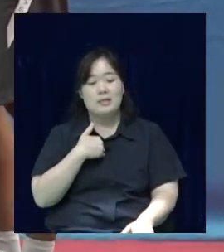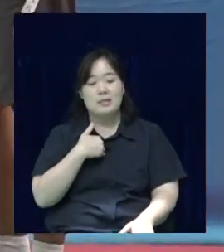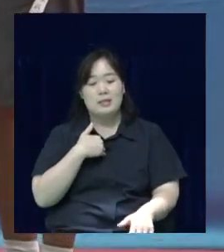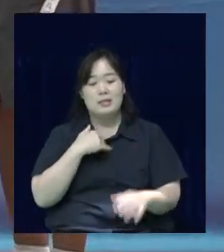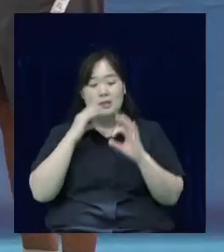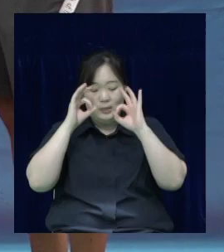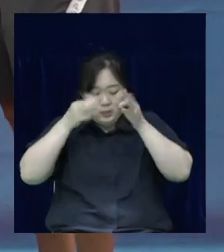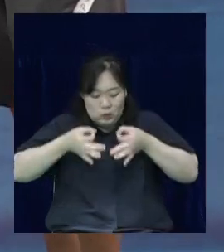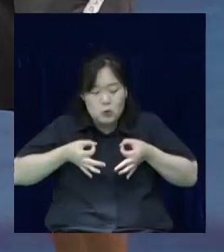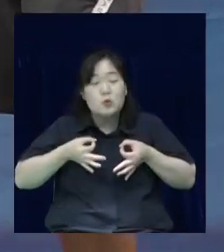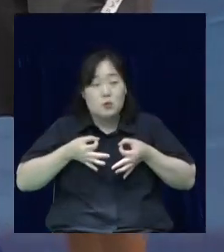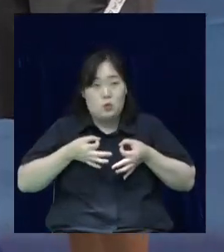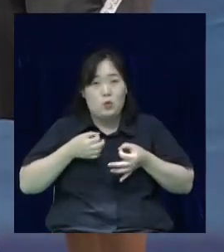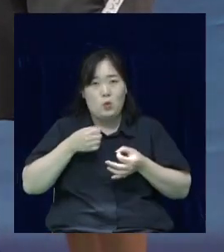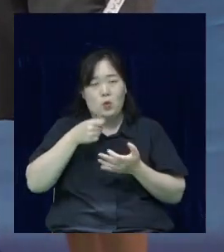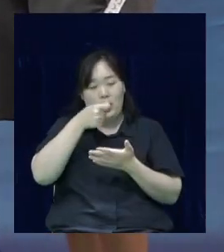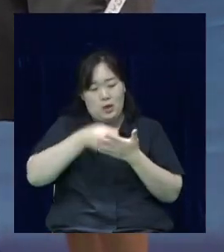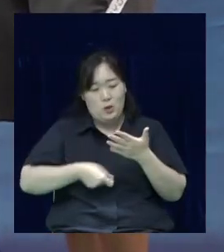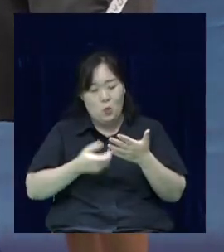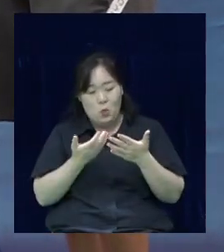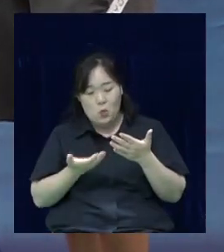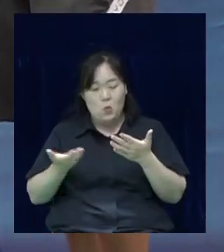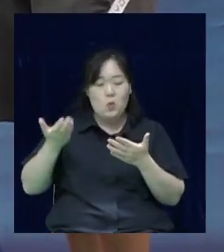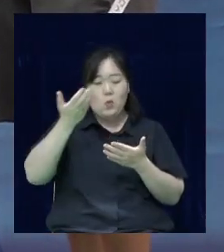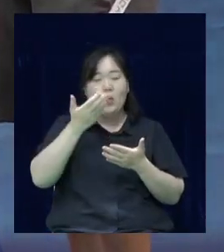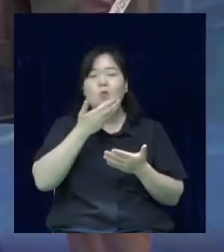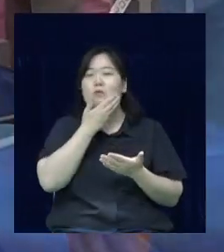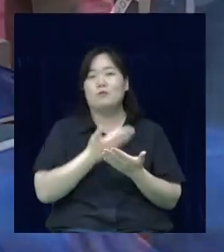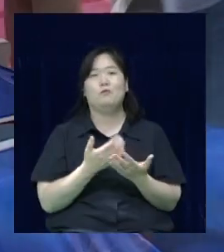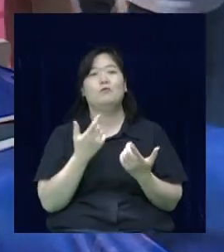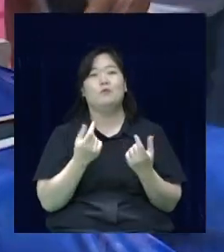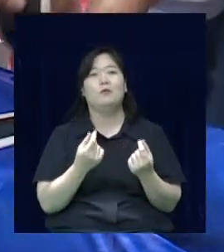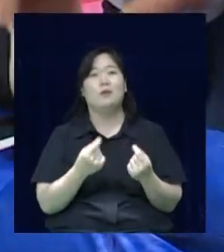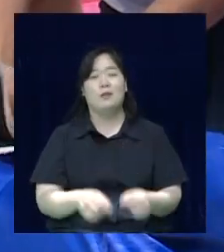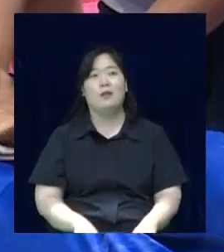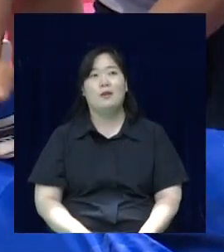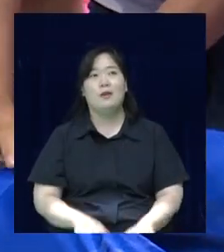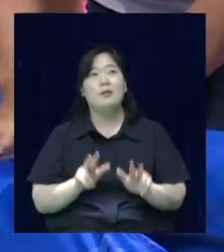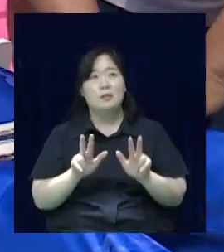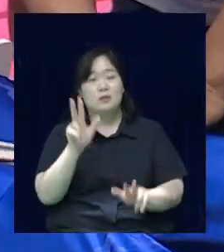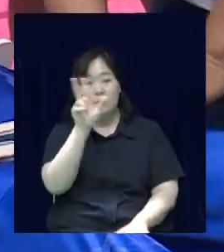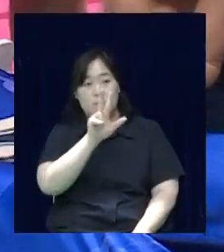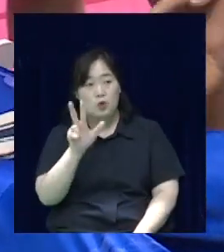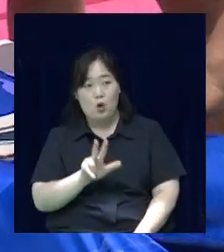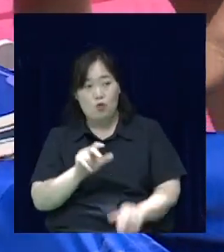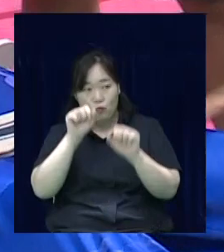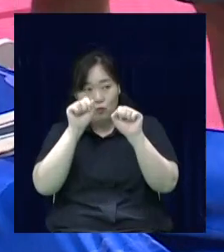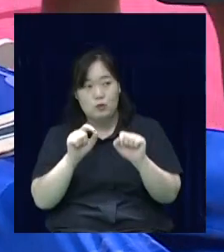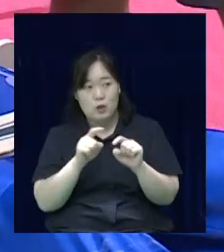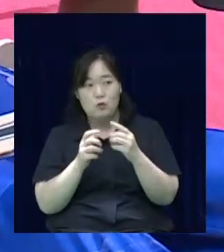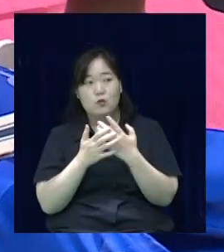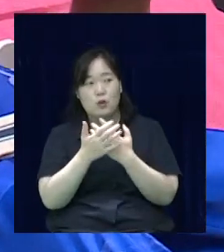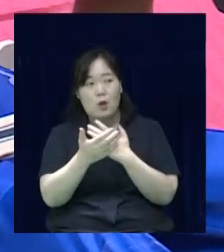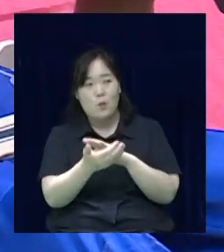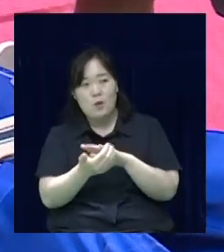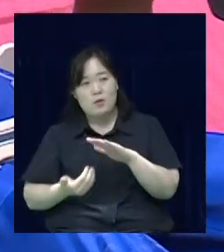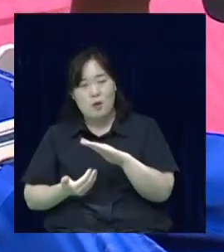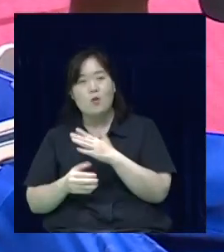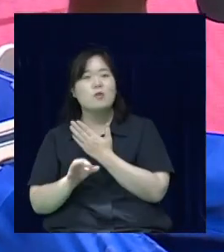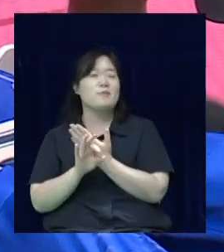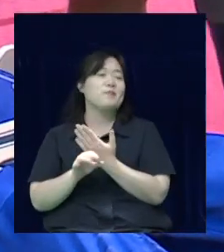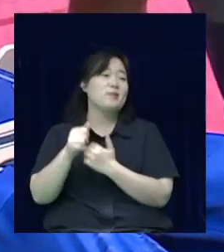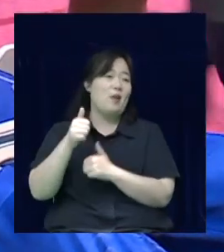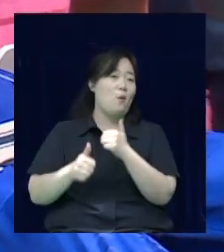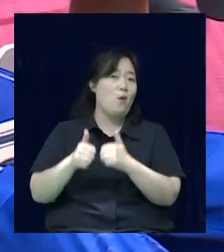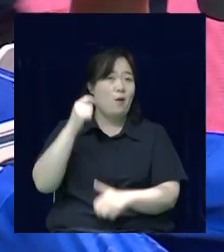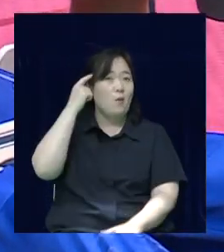같아요. 맞습니다. 네. 또 이번 계기를 통해서 사실은 전국체전의 어떤 전초전 역할을 하는 거거든요. 그렇죠. 네. 그래서 전국체전에서 어떤